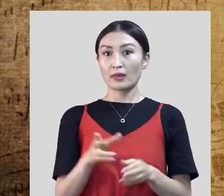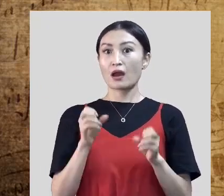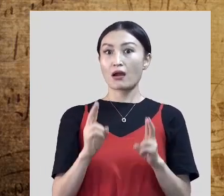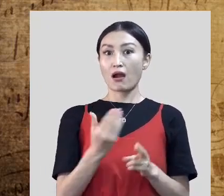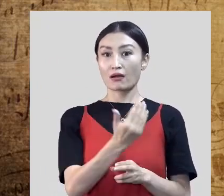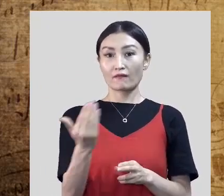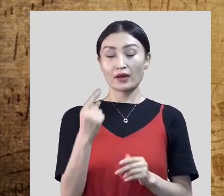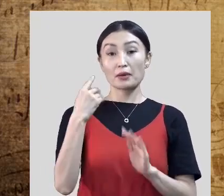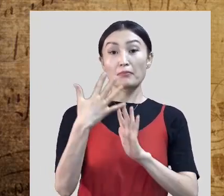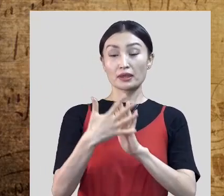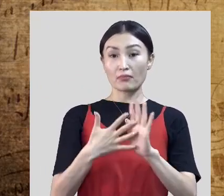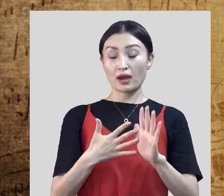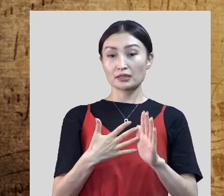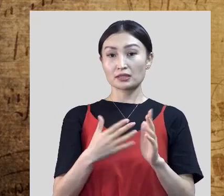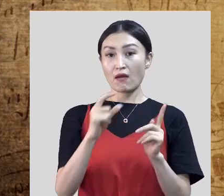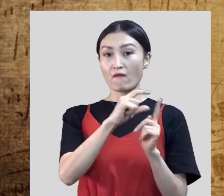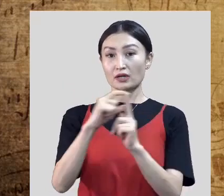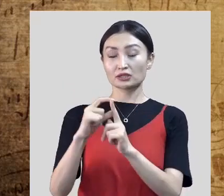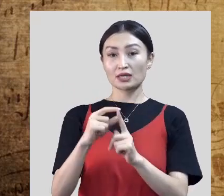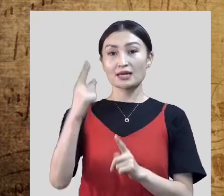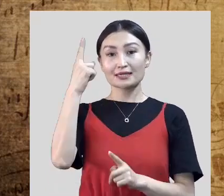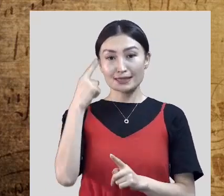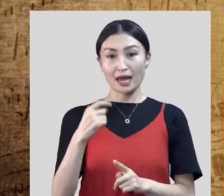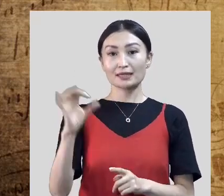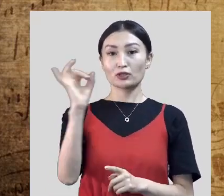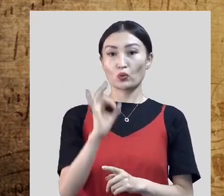Как вы понимаете выражение «знать историю»?